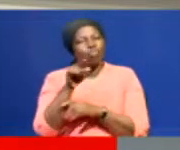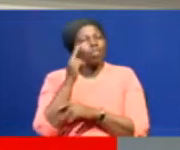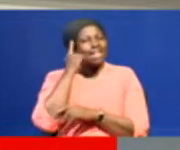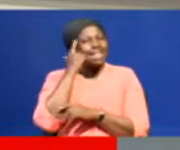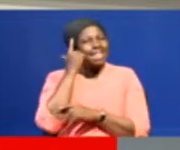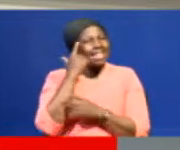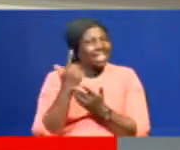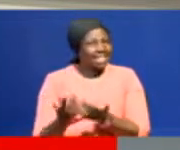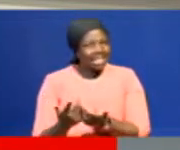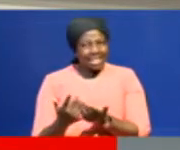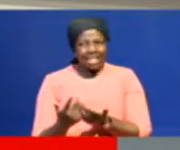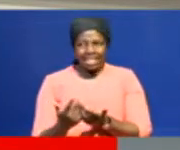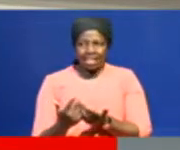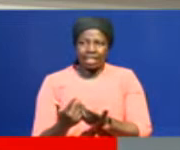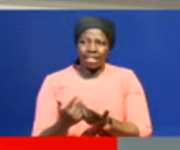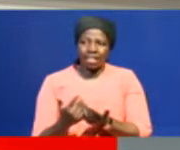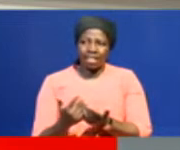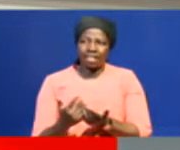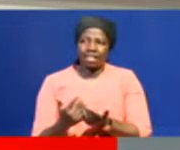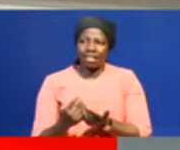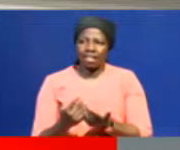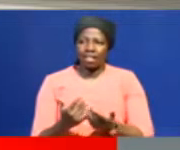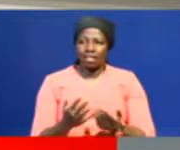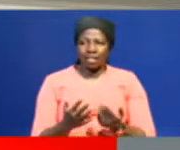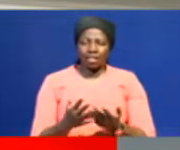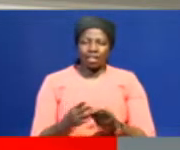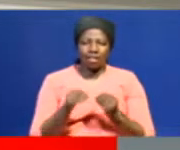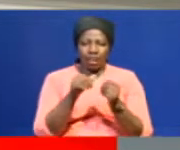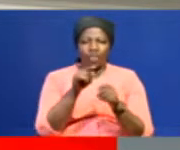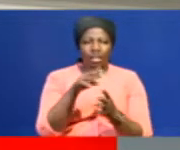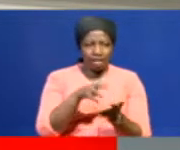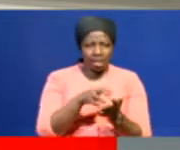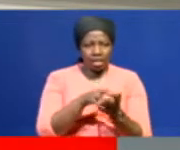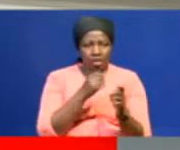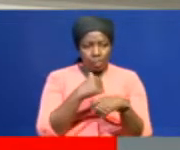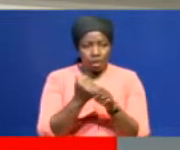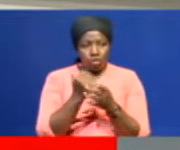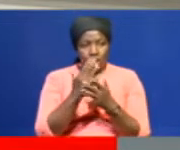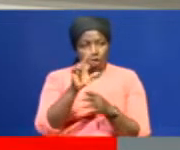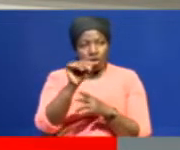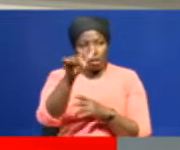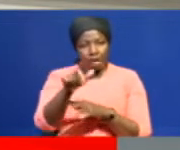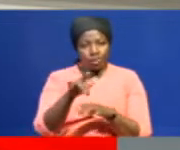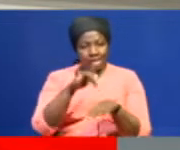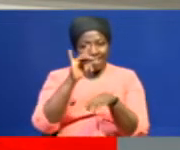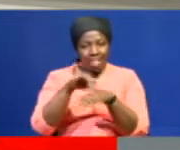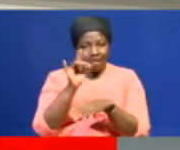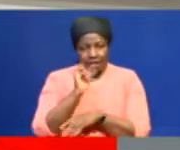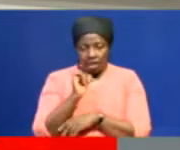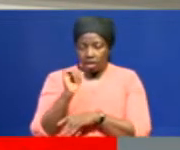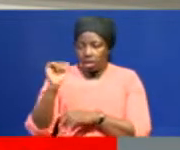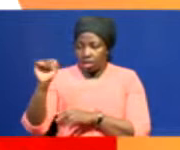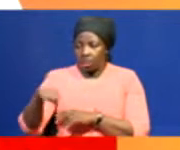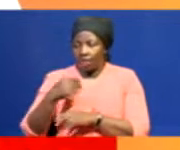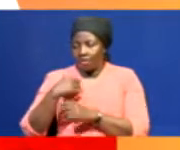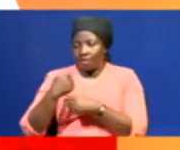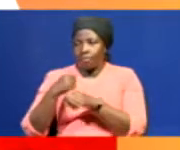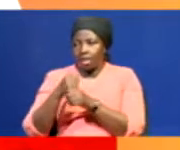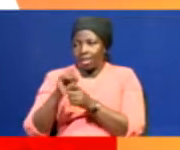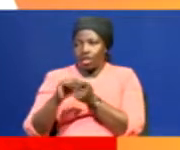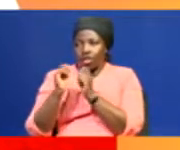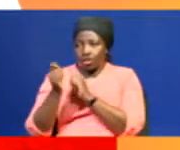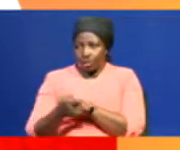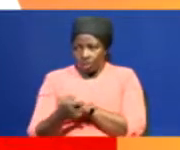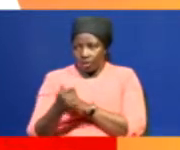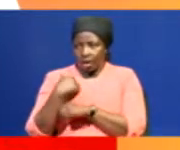kwamba hakuna anayedhulumiwa? Ndio, tumeweza kufanya reform katika hiyo sekta ya mikopo. Kuna wale watu walikuwa